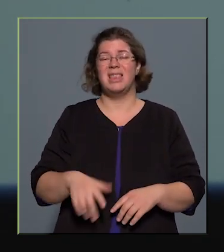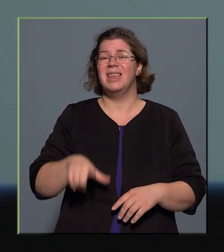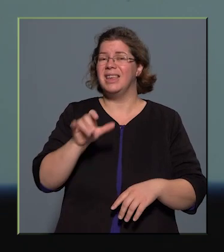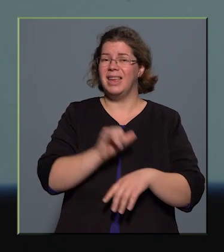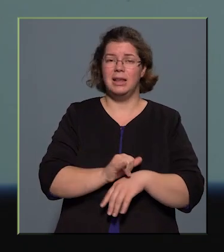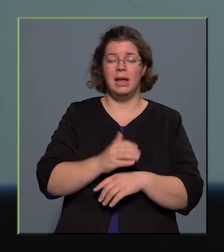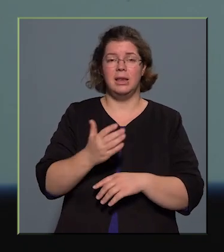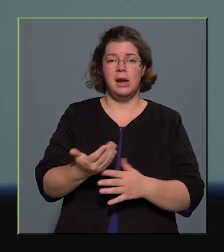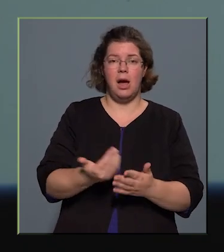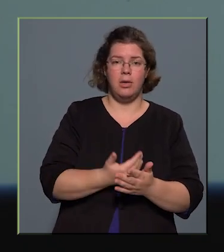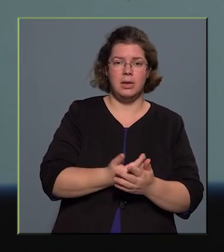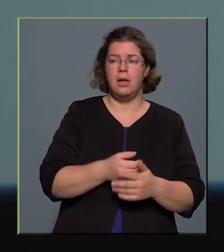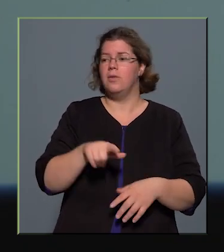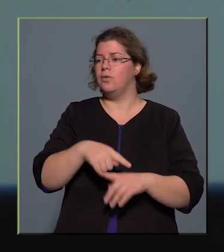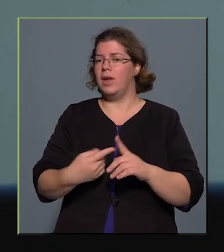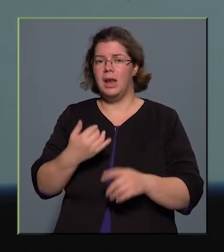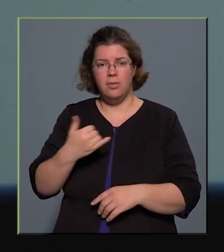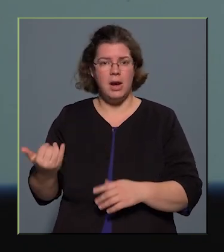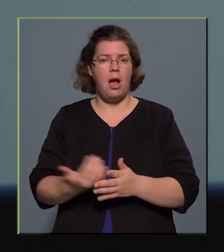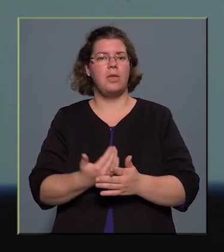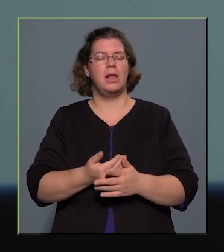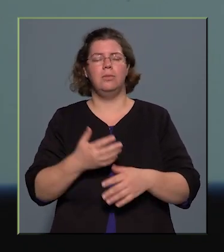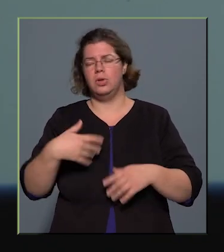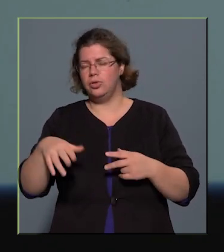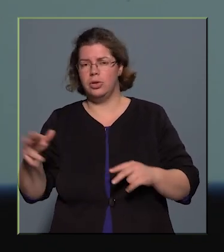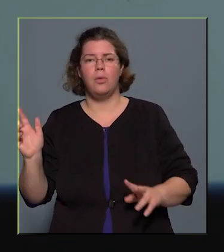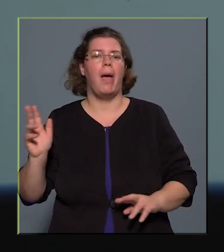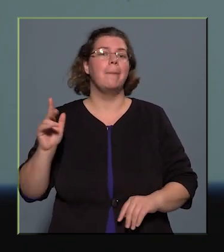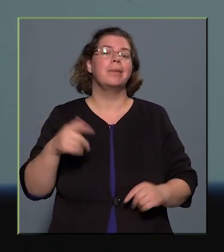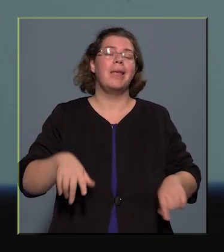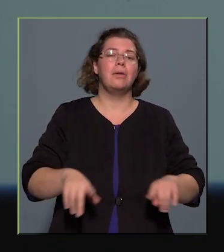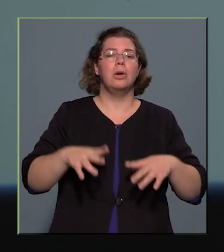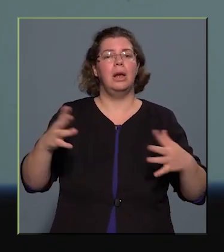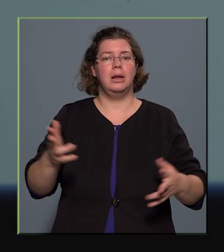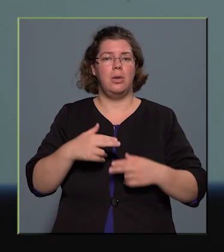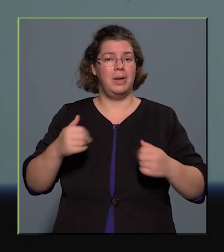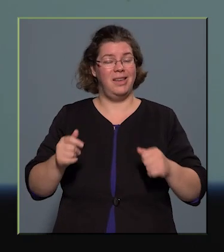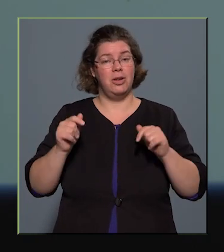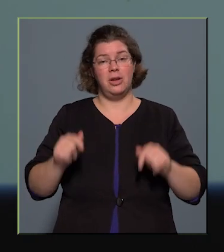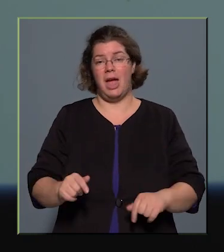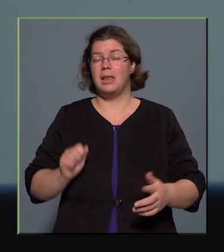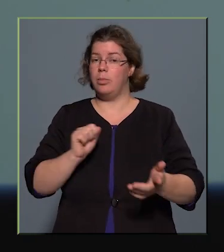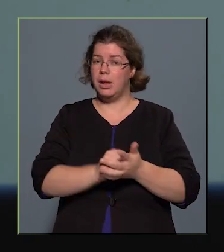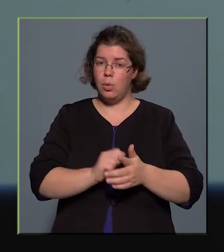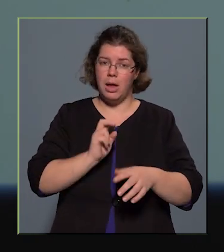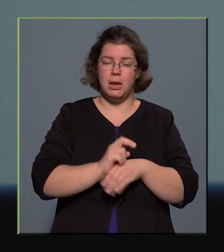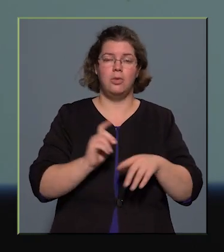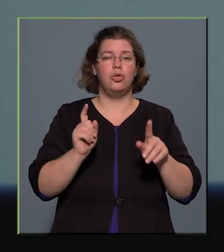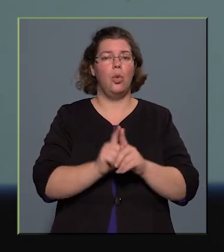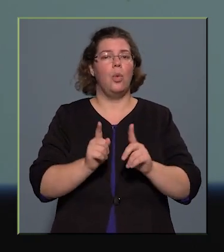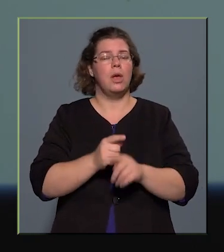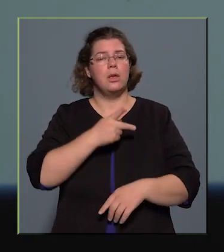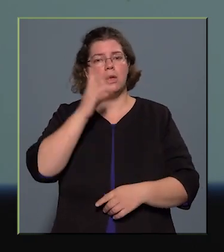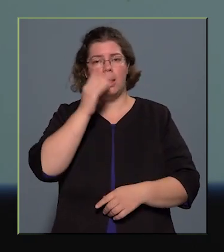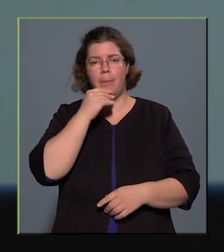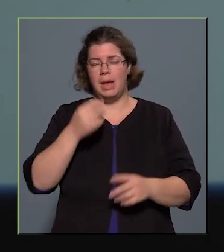használom az autót, 1/2 évre használom, és így tovább. Tehát nekünk most a legnagyobb kihívás az, hogy ehhez a beruházáshoz egyébként olyan